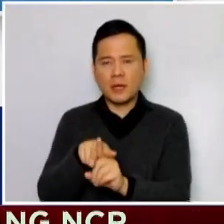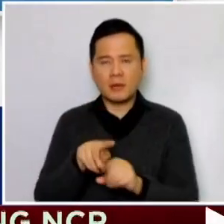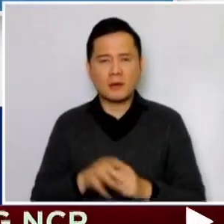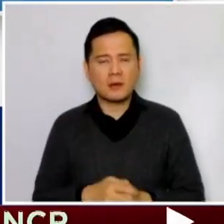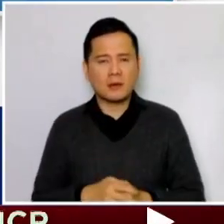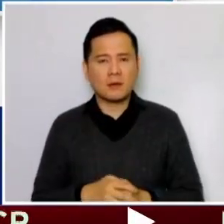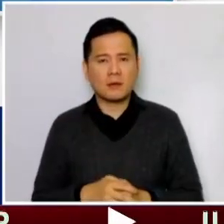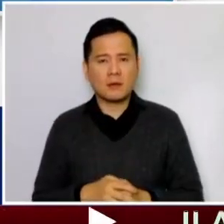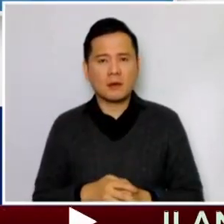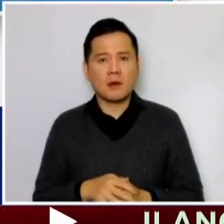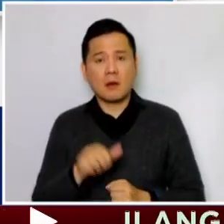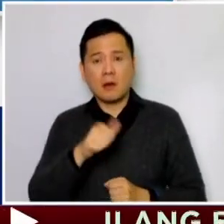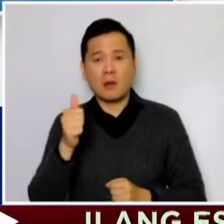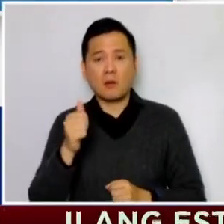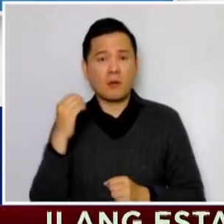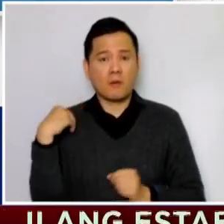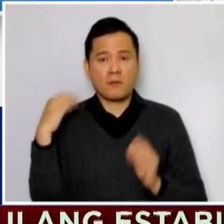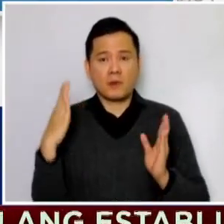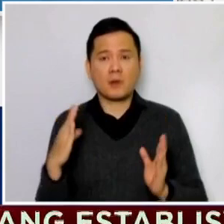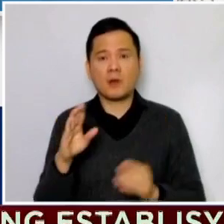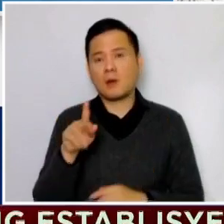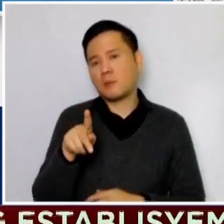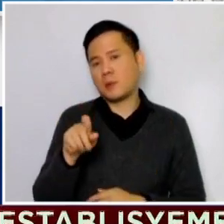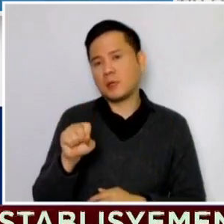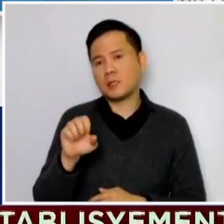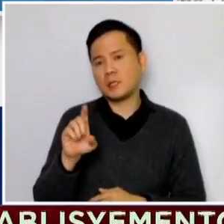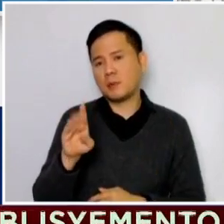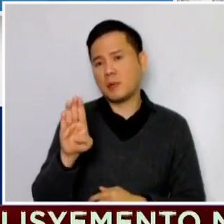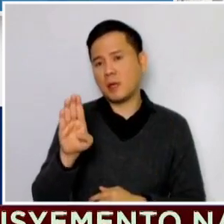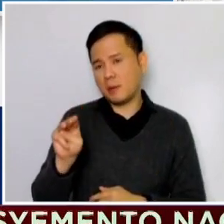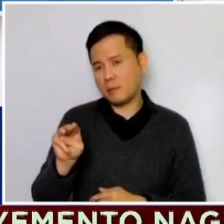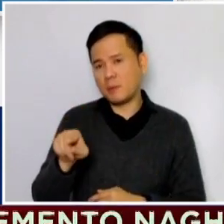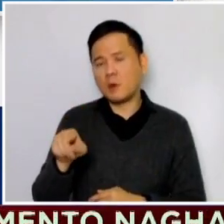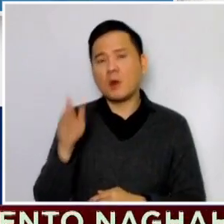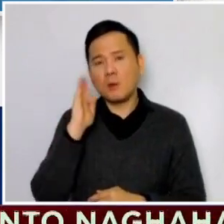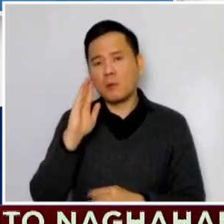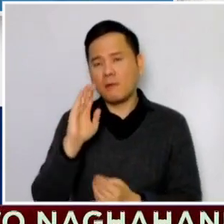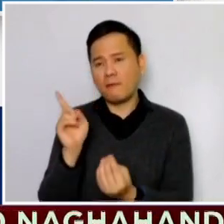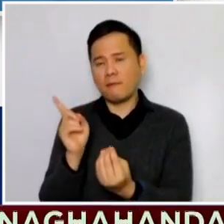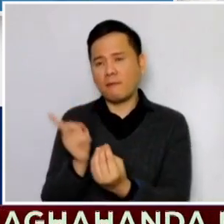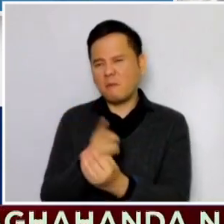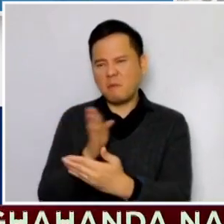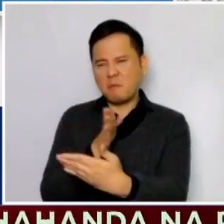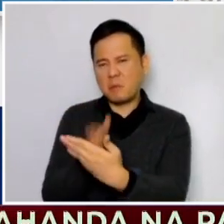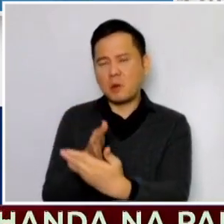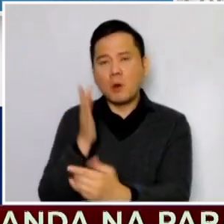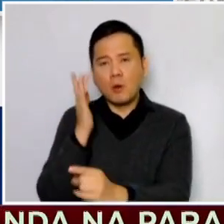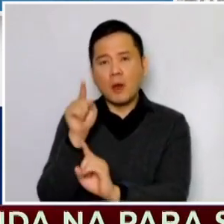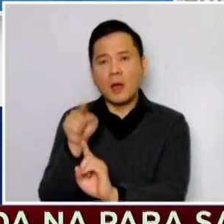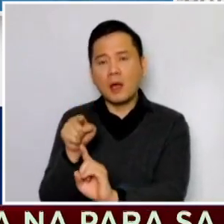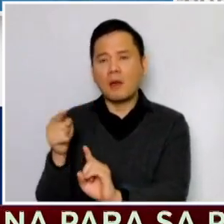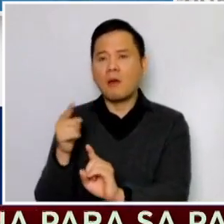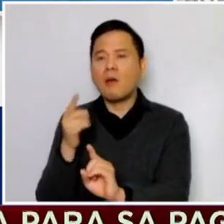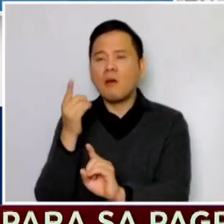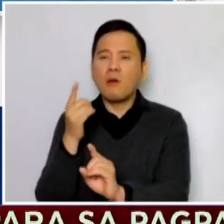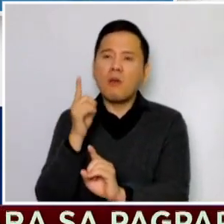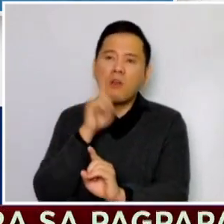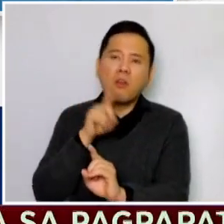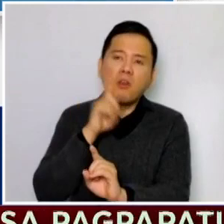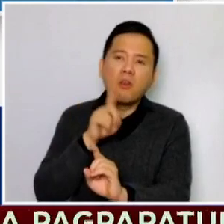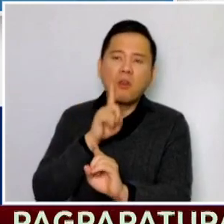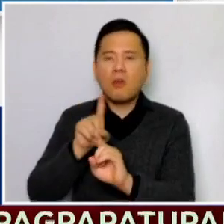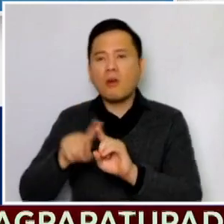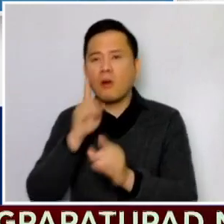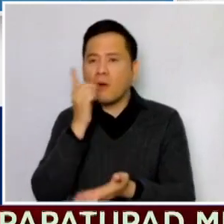managot ang iba pang opisyal ng PSDBM dahil sa pamimeke umano ng mga dokumento na nagpapatunay na pumasa sa inspeksyon ng mga